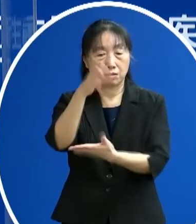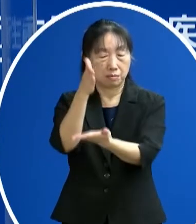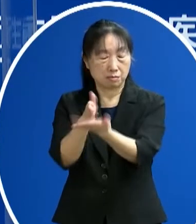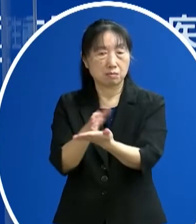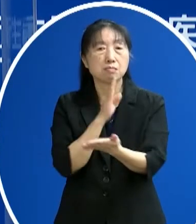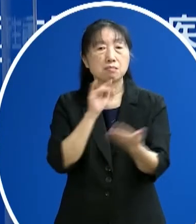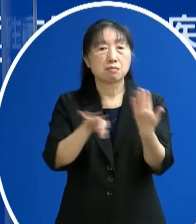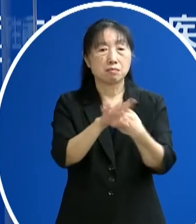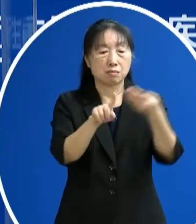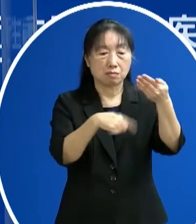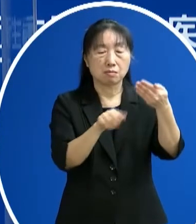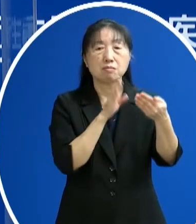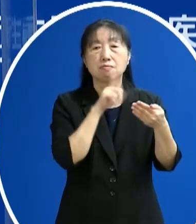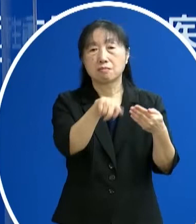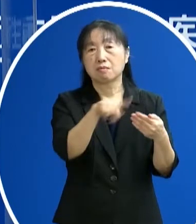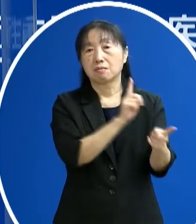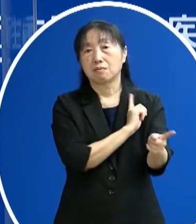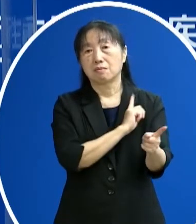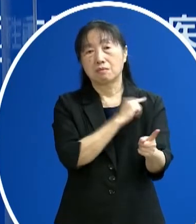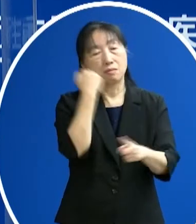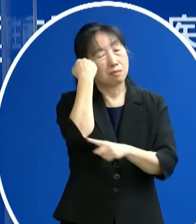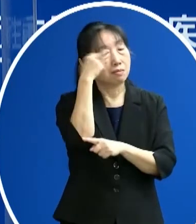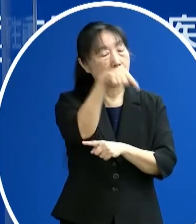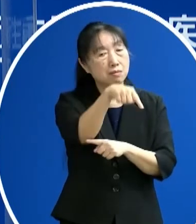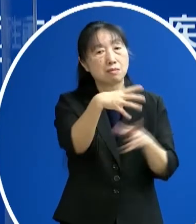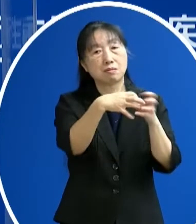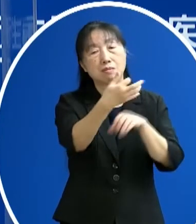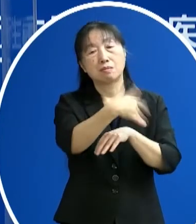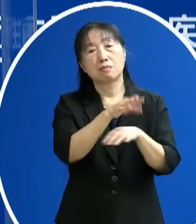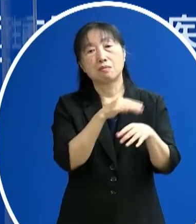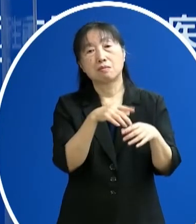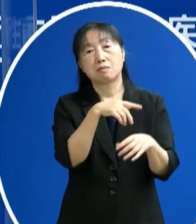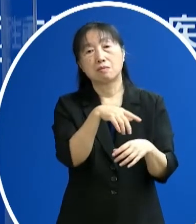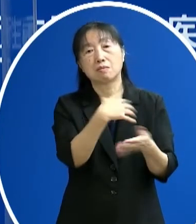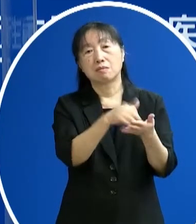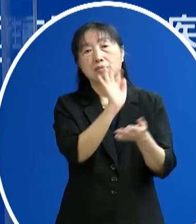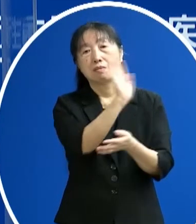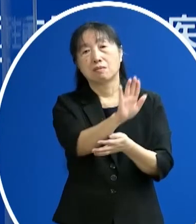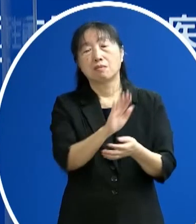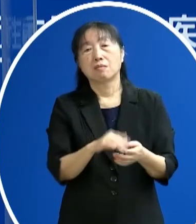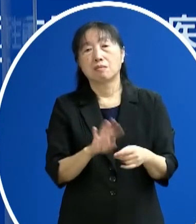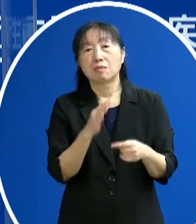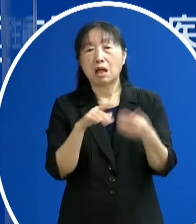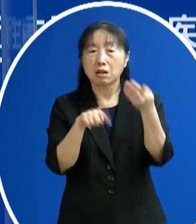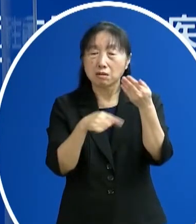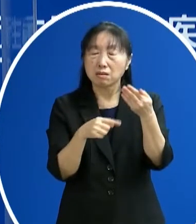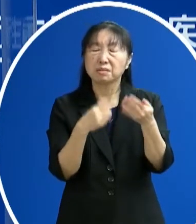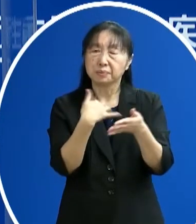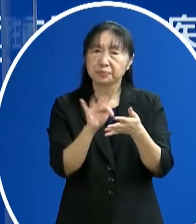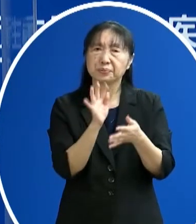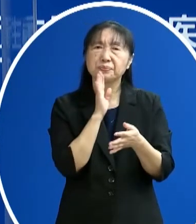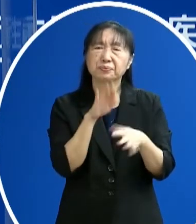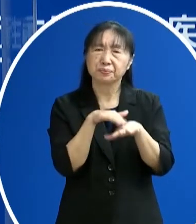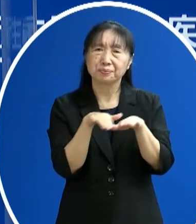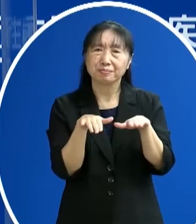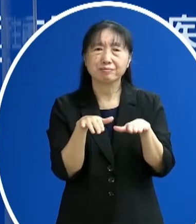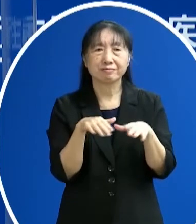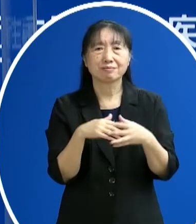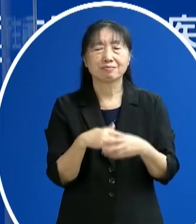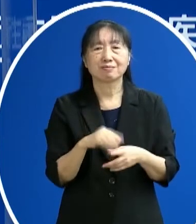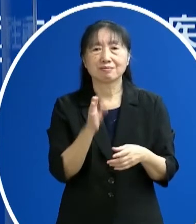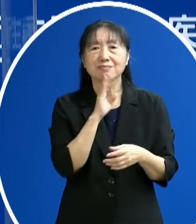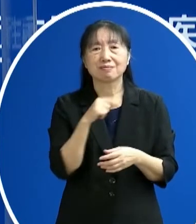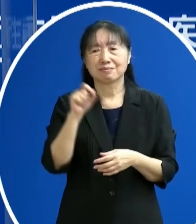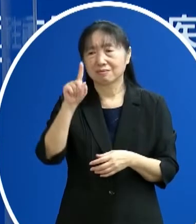9例是他们的本土案例。如果以本土案例9例来看，好，那还算是稳定。但是不知道